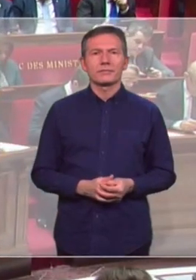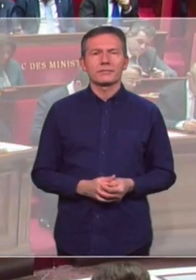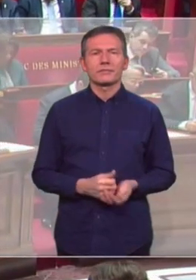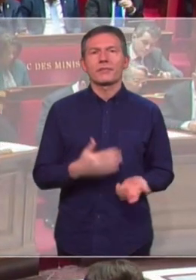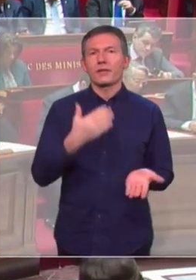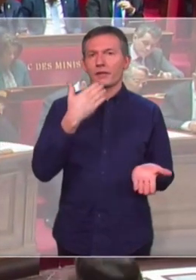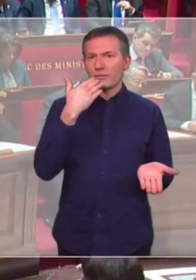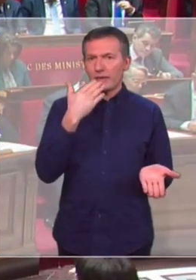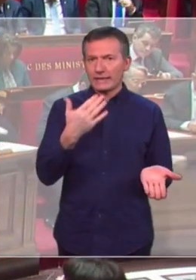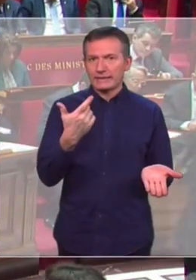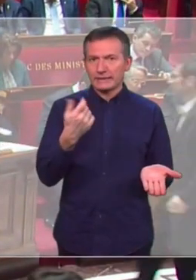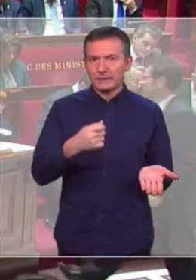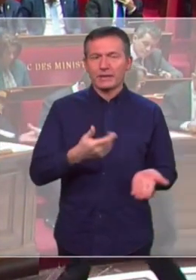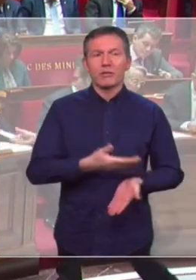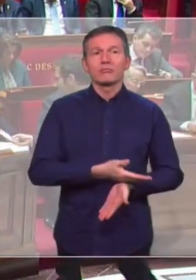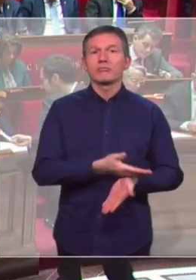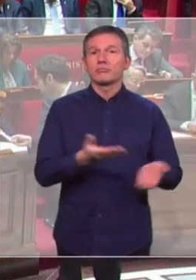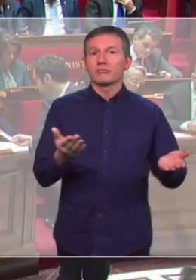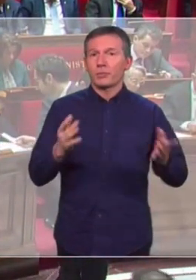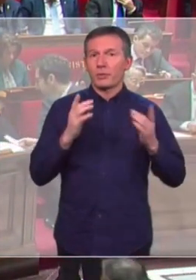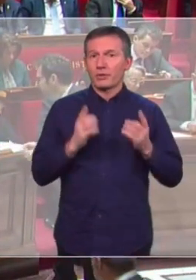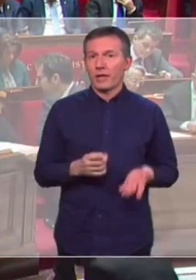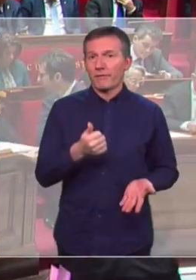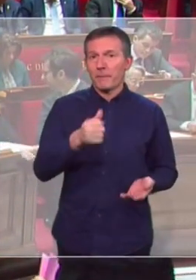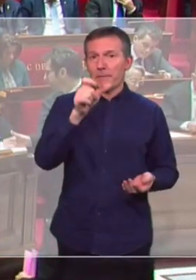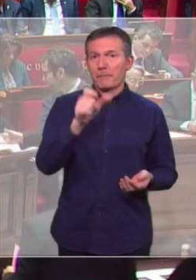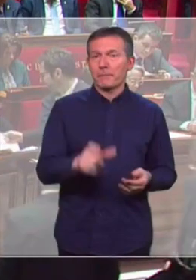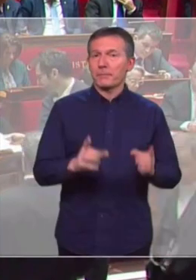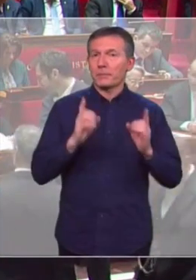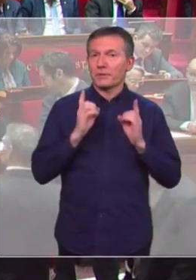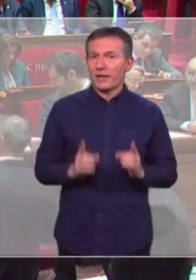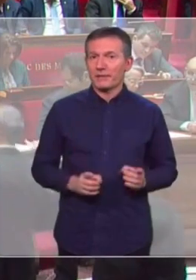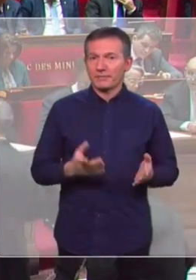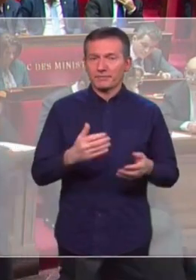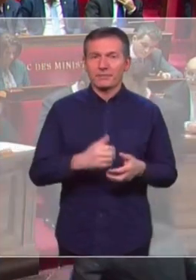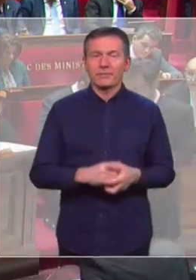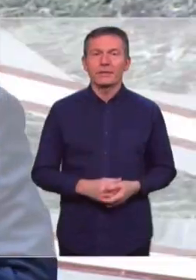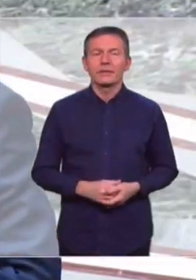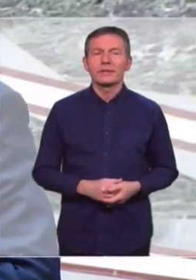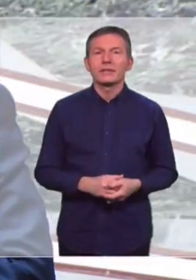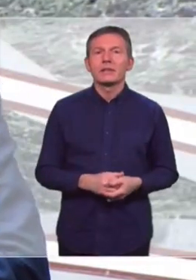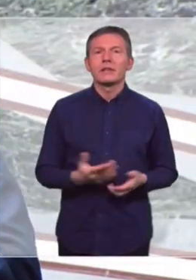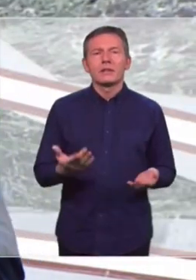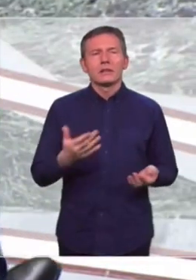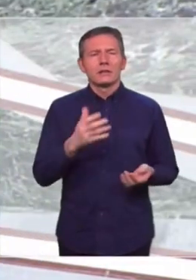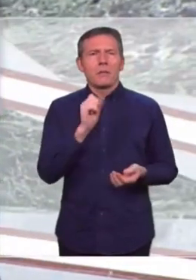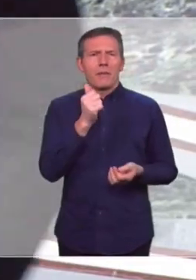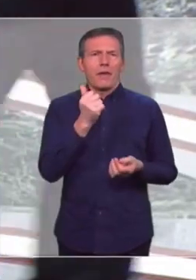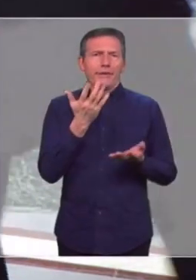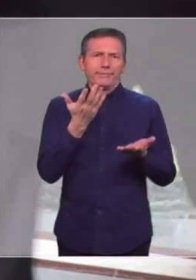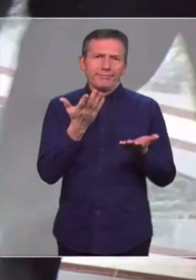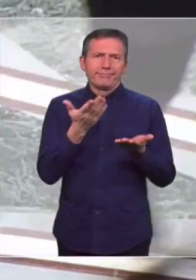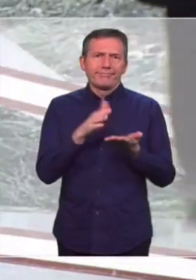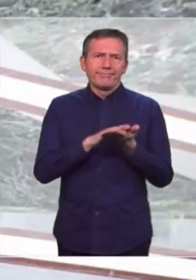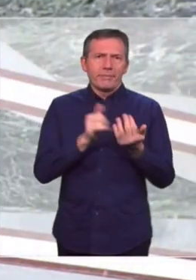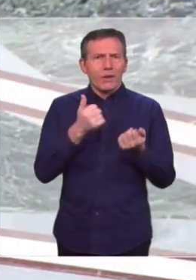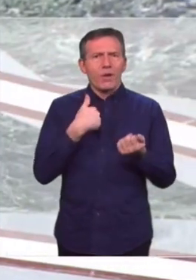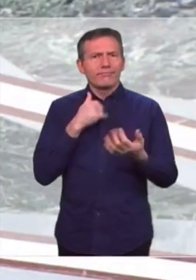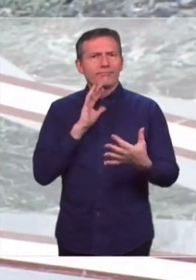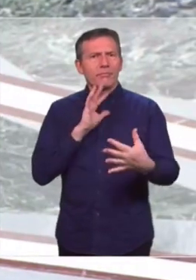Merci, monsieur le président, mesdames, messieurs les députés, monsieur le député Pierre Dharréville. Permettez-moi de m'associer, même si nous